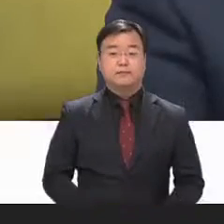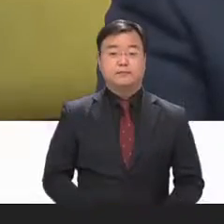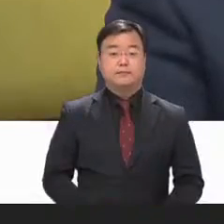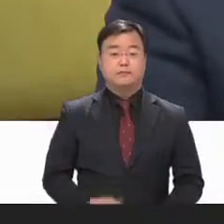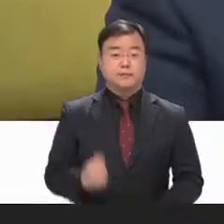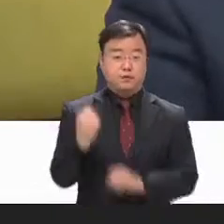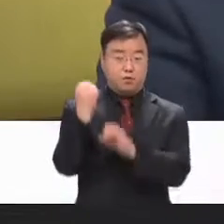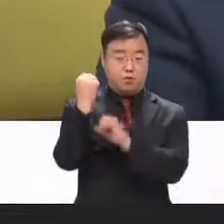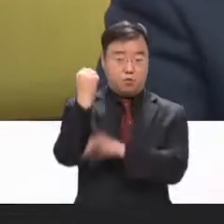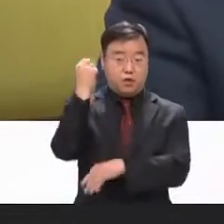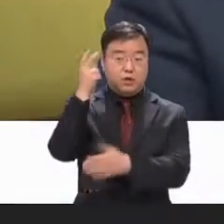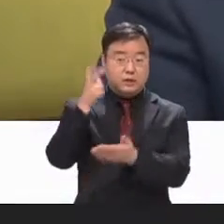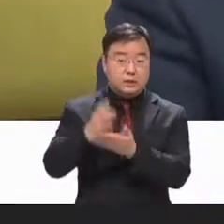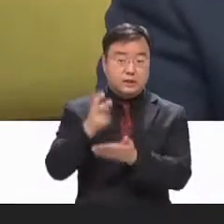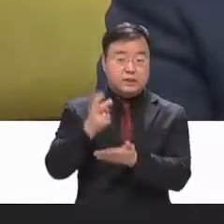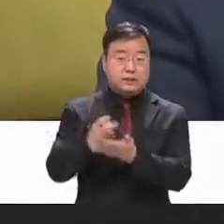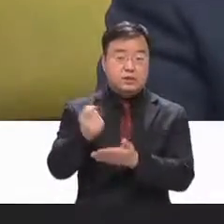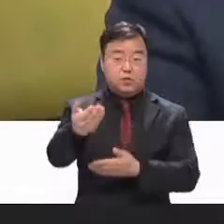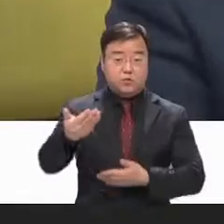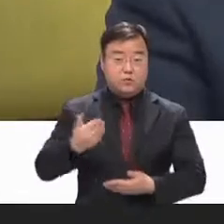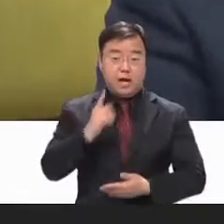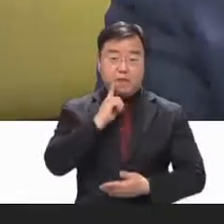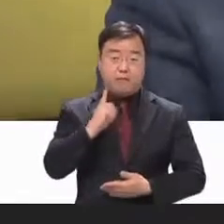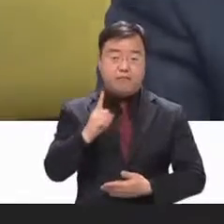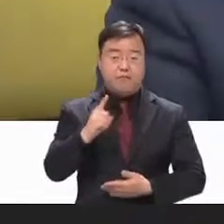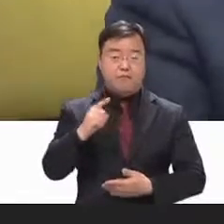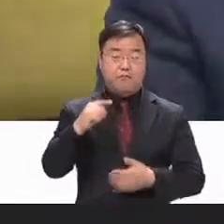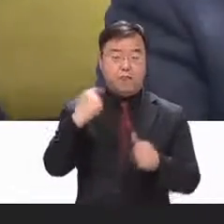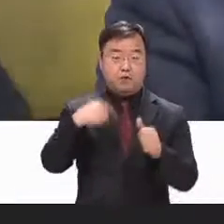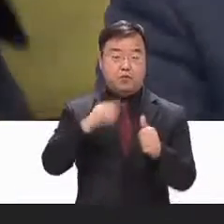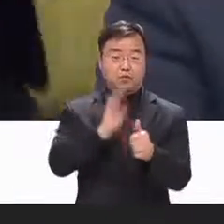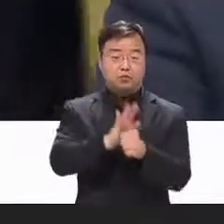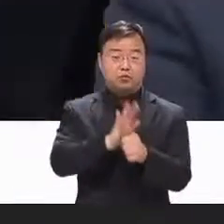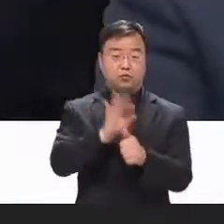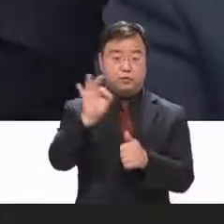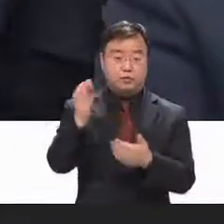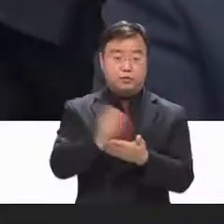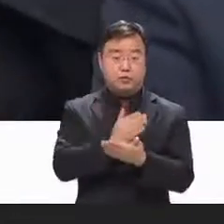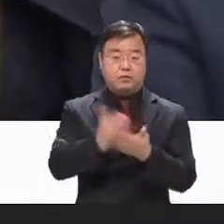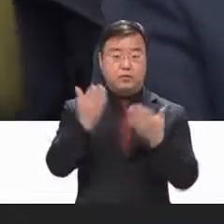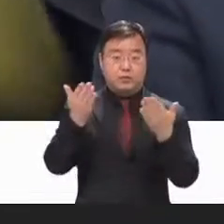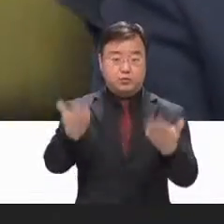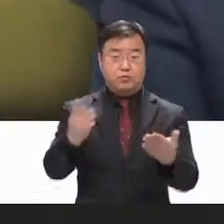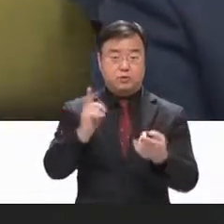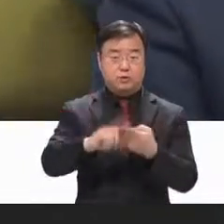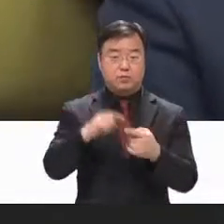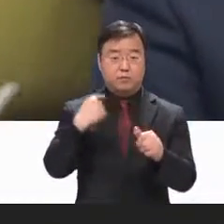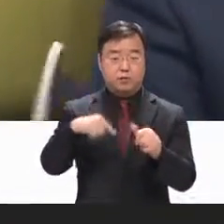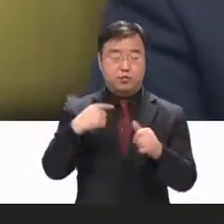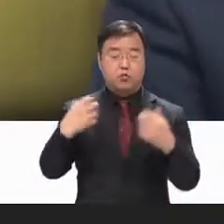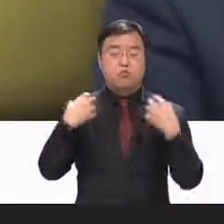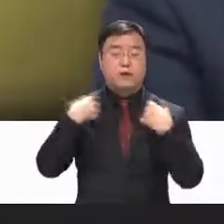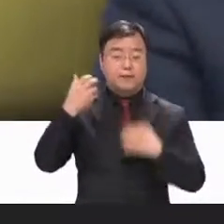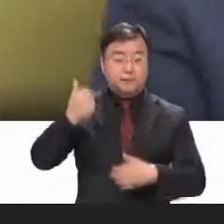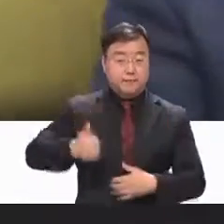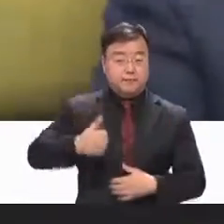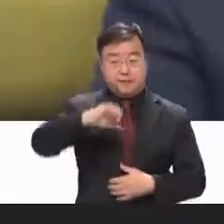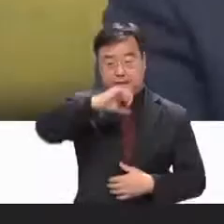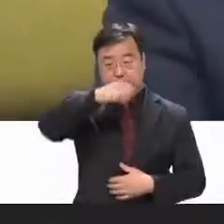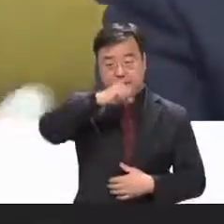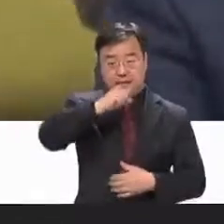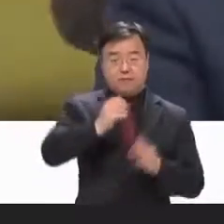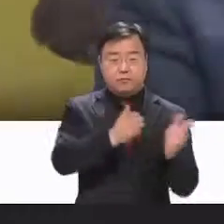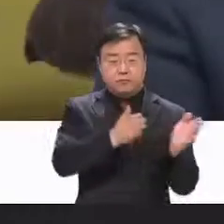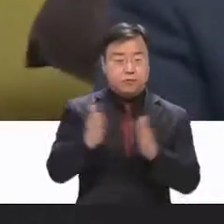원칙이 이제 아까 말씀드린 에 조부 부문 으 이제 가도 계절 에 교육감 인들이 예상한 분들도